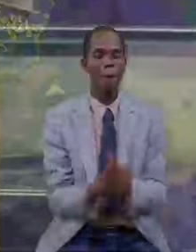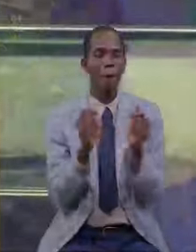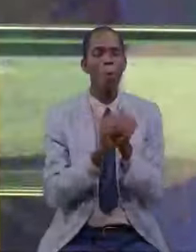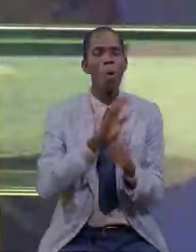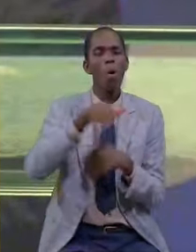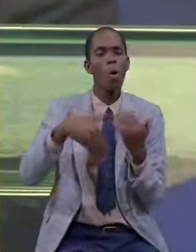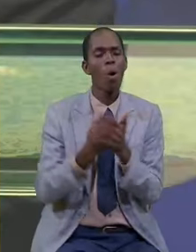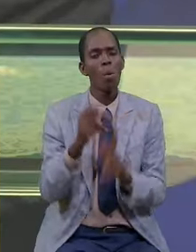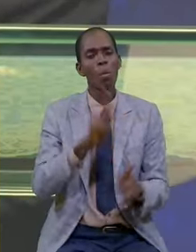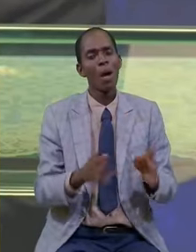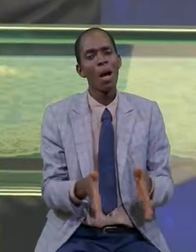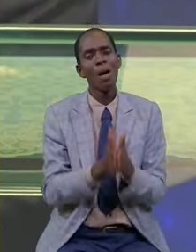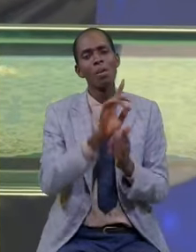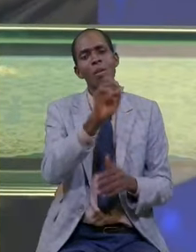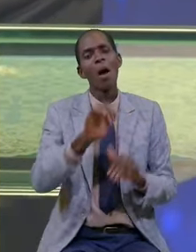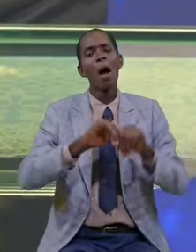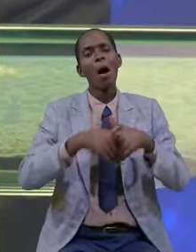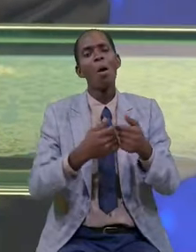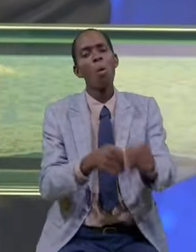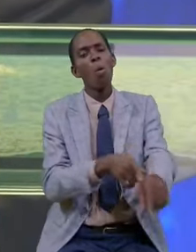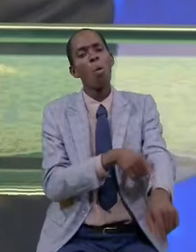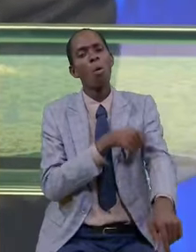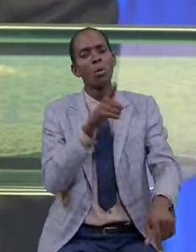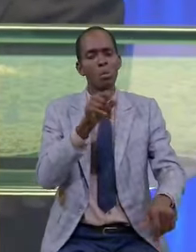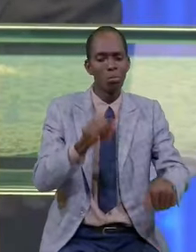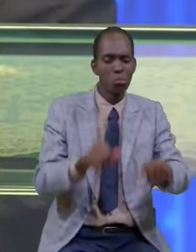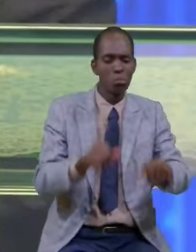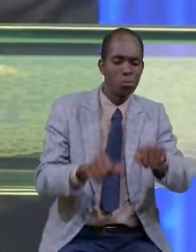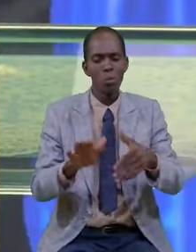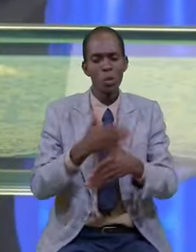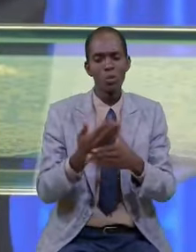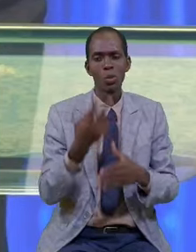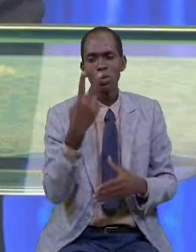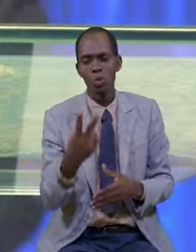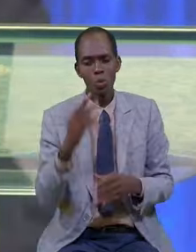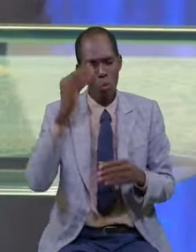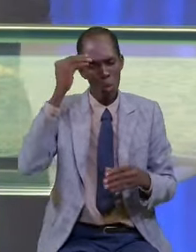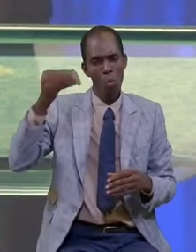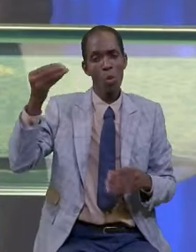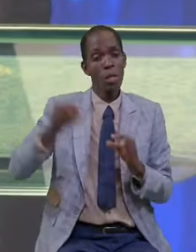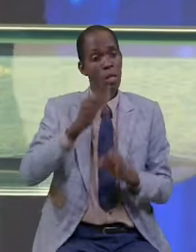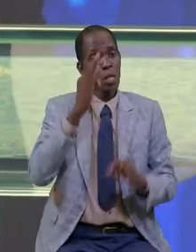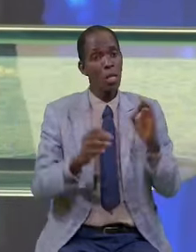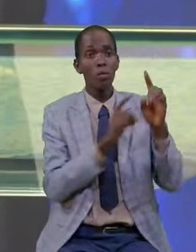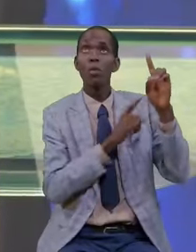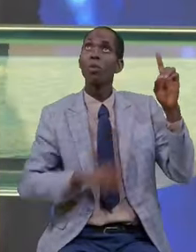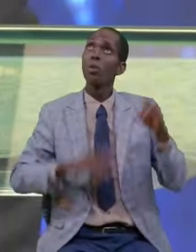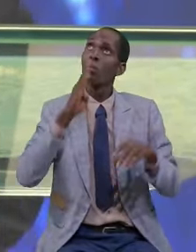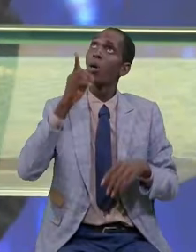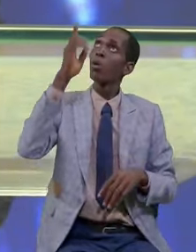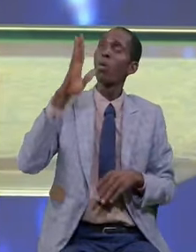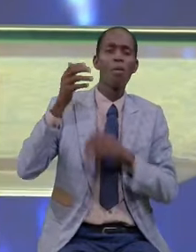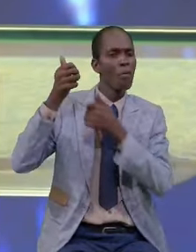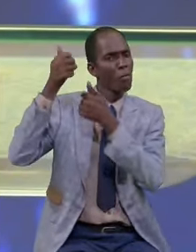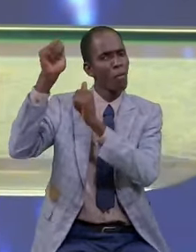alors Élie s'approcha de tout le peuple et dit, jusqu'à quand clocherez-vous des deux côtés? Si l'Éternel est Dieu, allez après